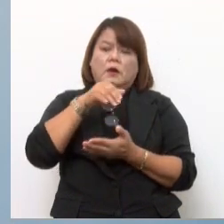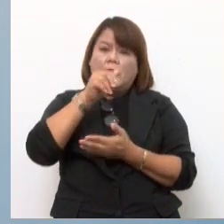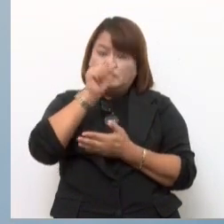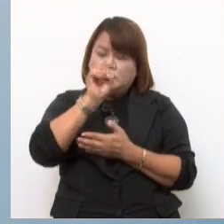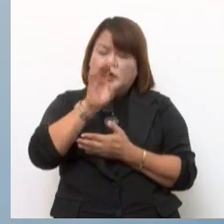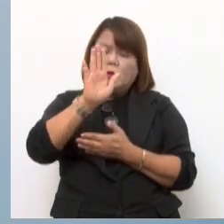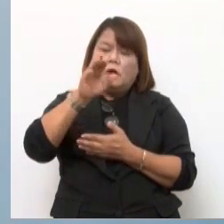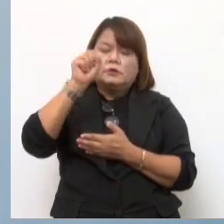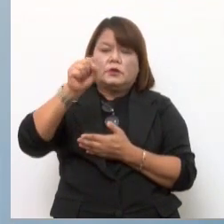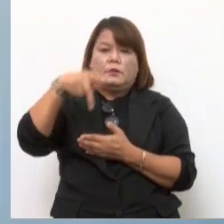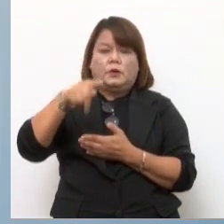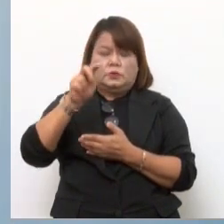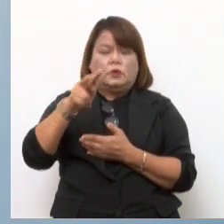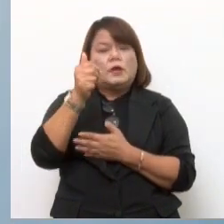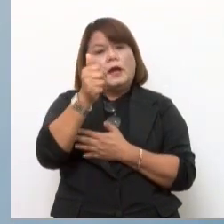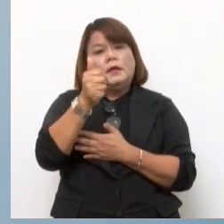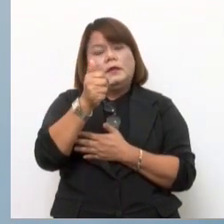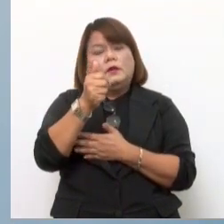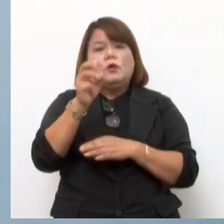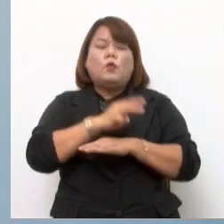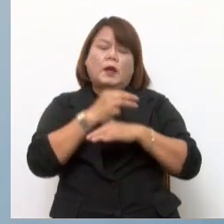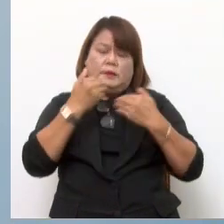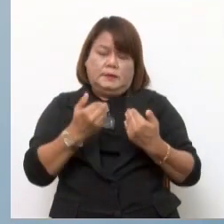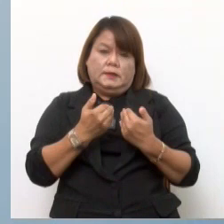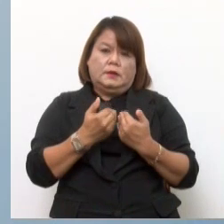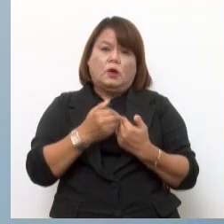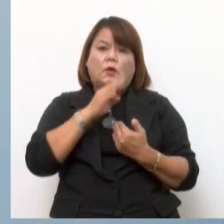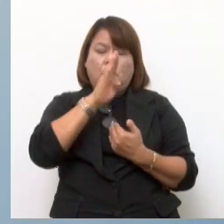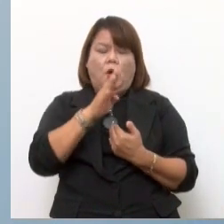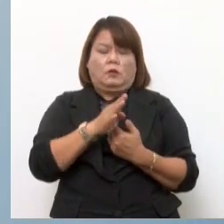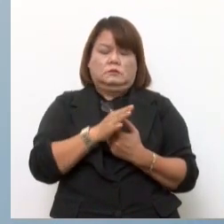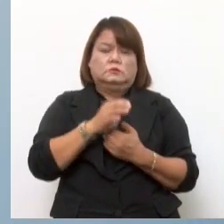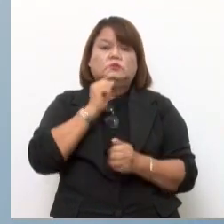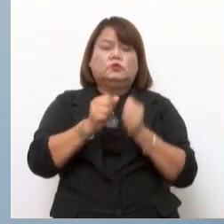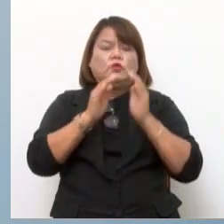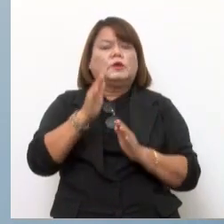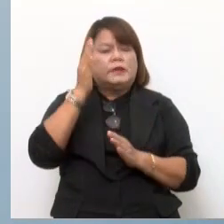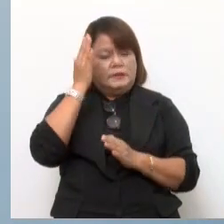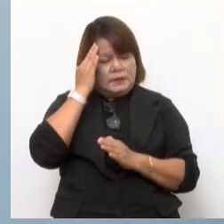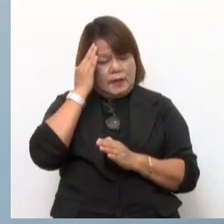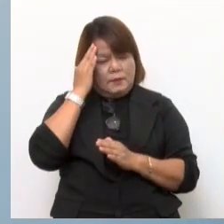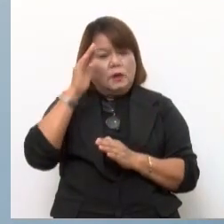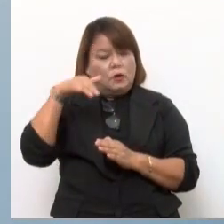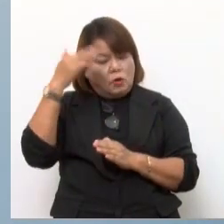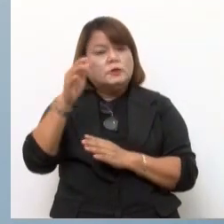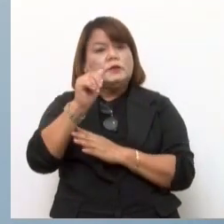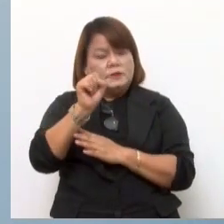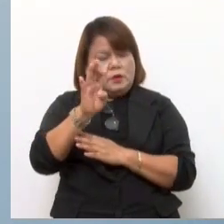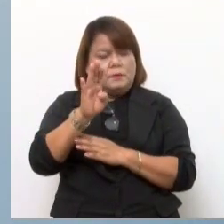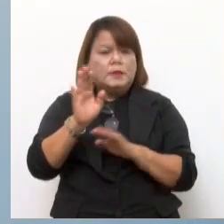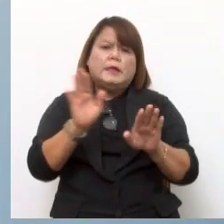ในสำนักงานสพร.ได้นะครับอันนี้ก็ขอแจ้งและย้ำให้กับท่านก่อนที่จะถึงวันสอบอย่าได้หลงเ